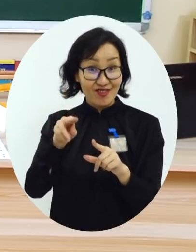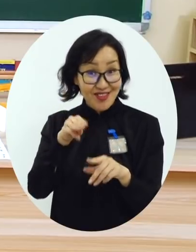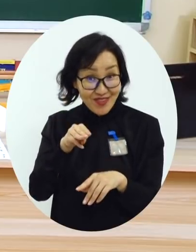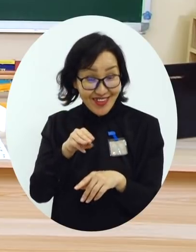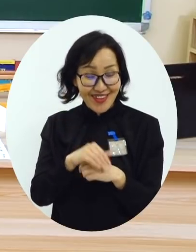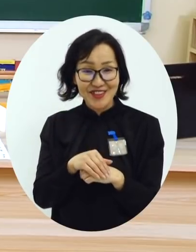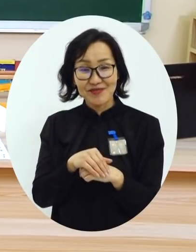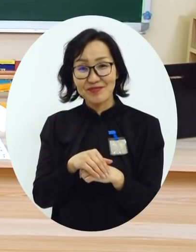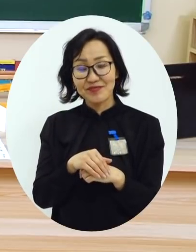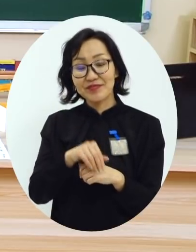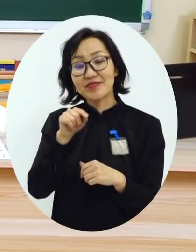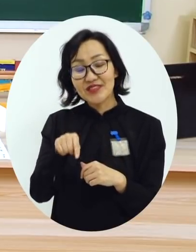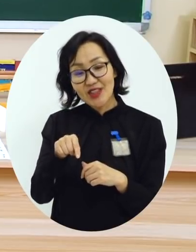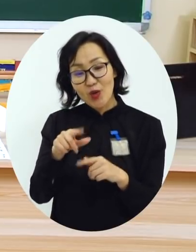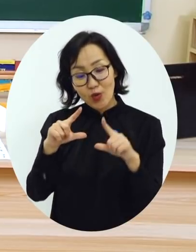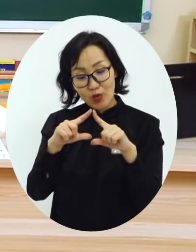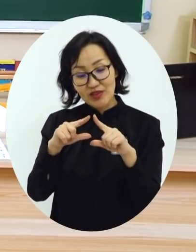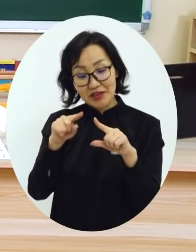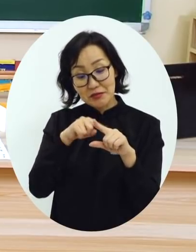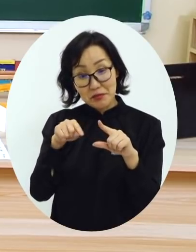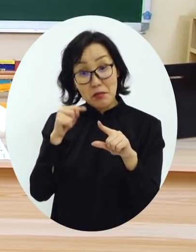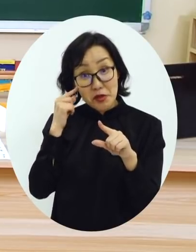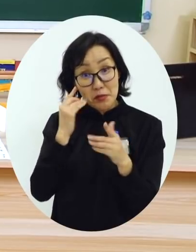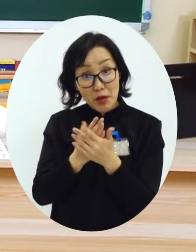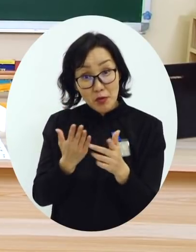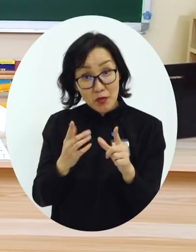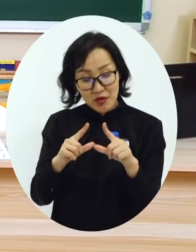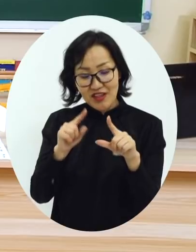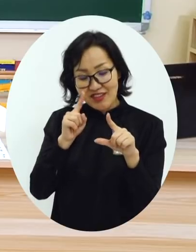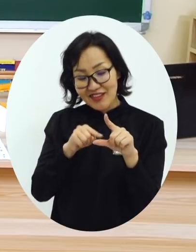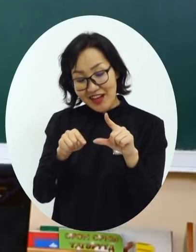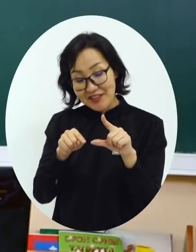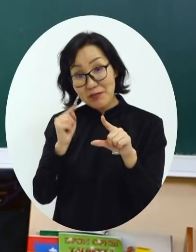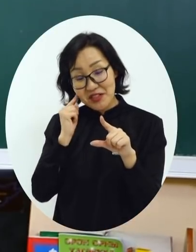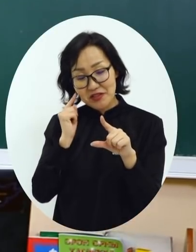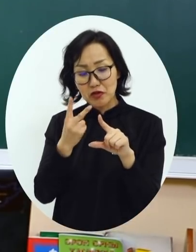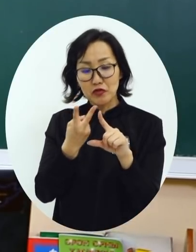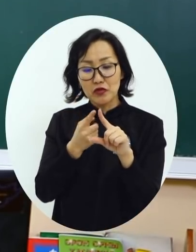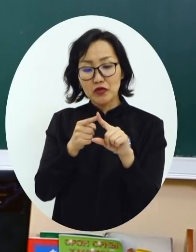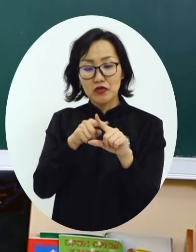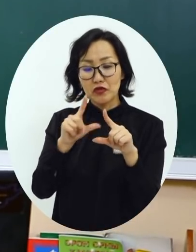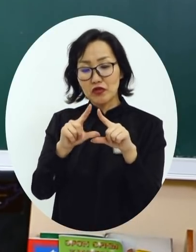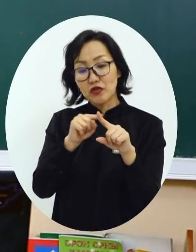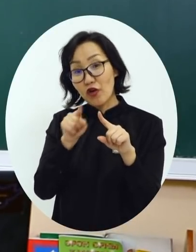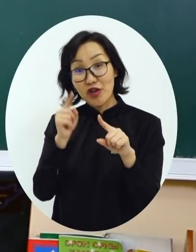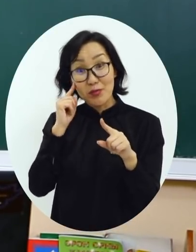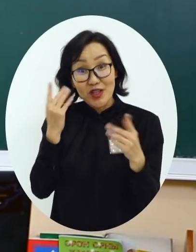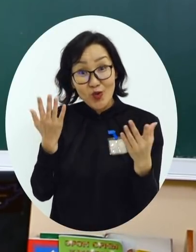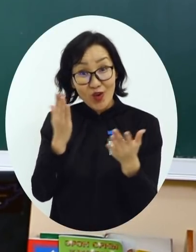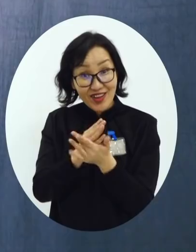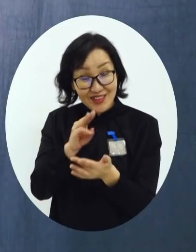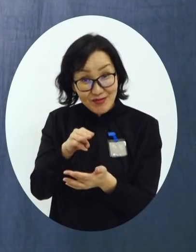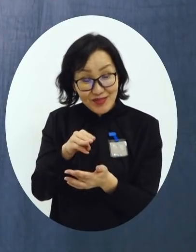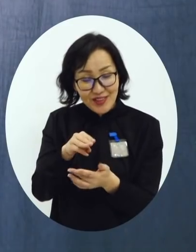болдог. За тэгвэл энд 3 тал нь мидэгдэж байгаа лөө олох үлээ. Нэг тал нь мэдэгдээд нөгөө хоёр тал нь мэдэгдэхгүй байгаа. Яаж болох